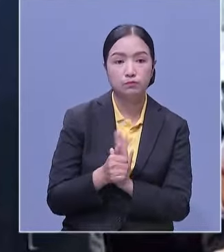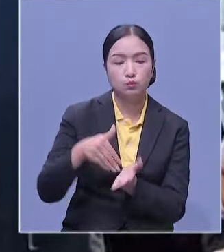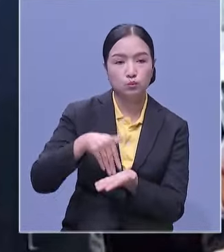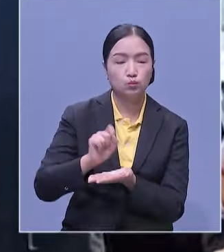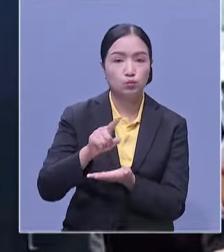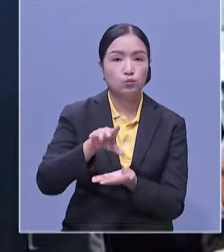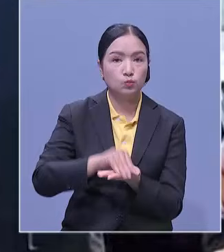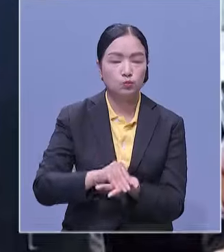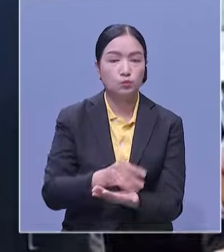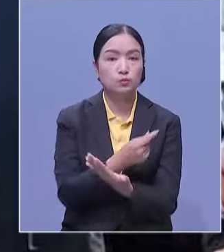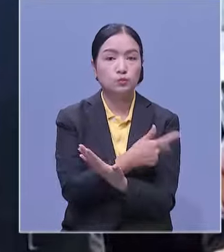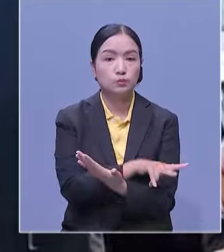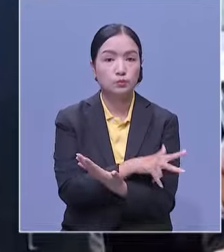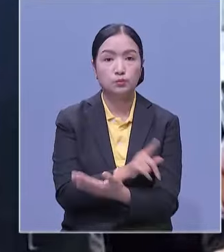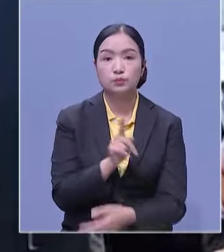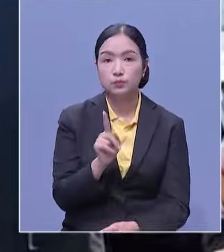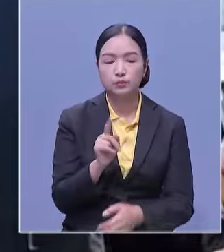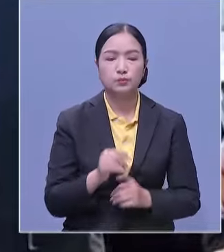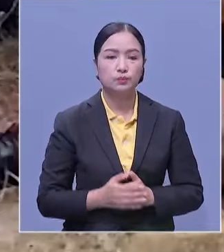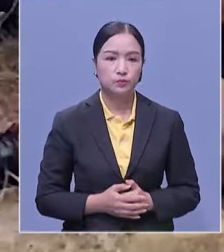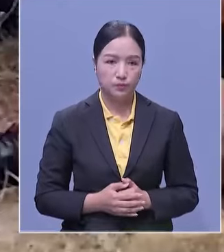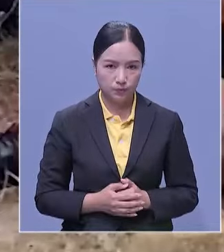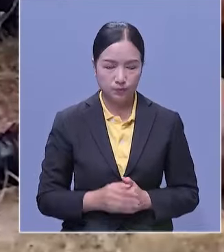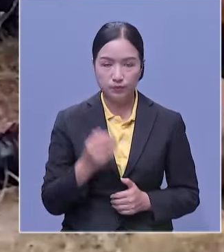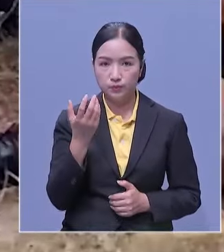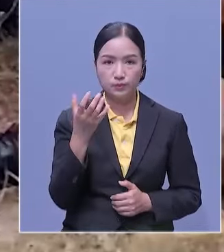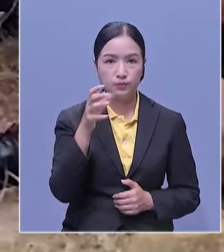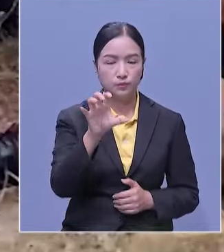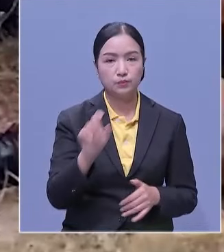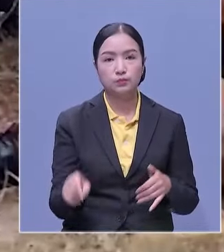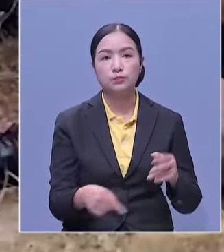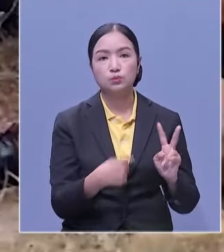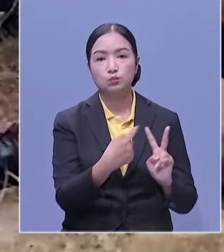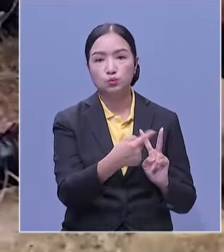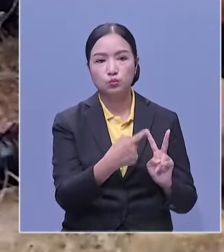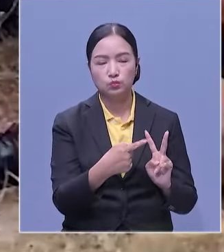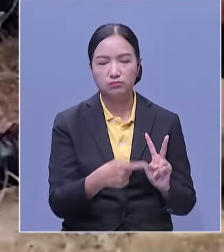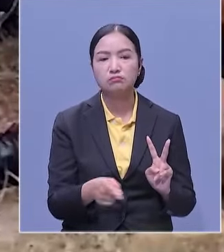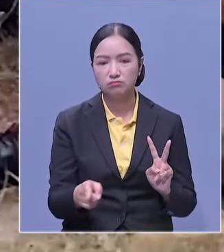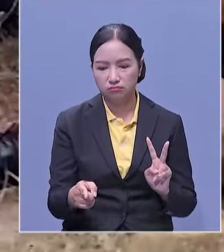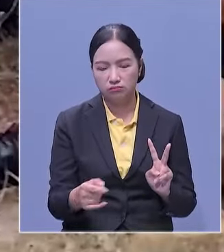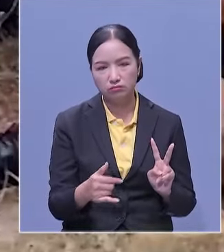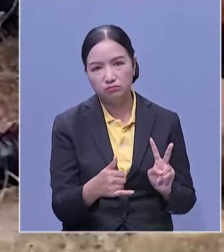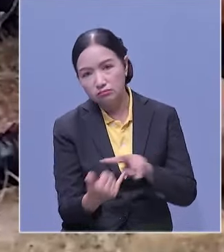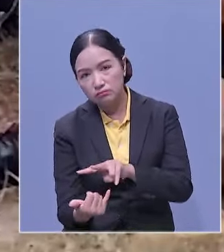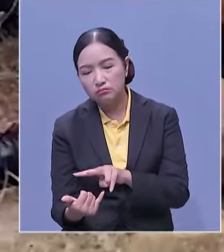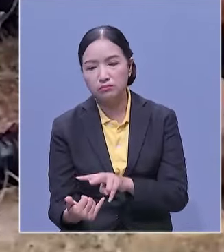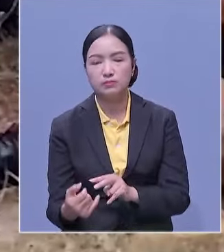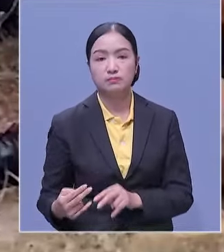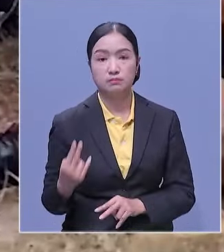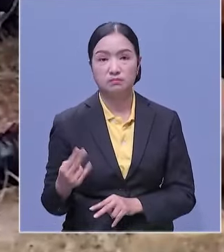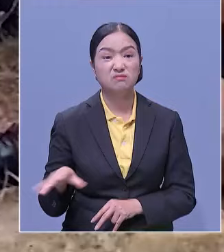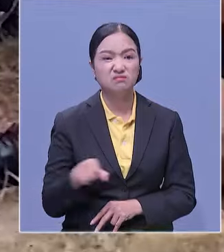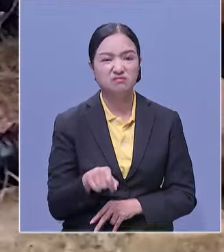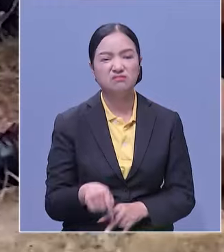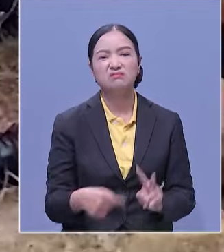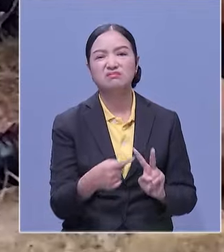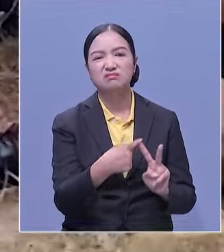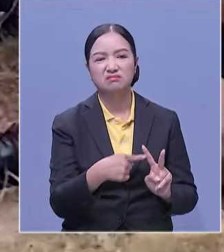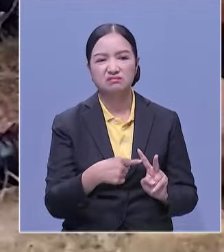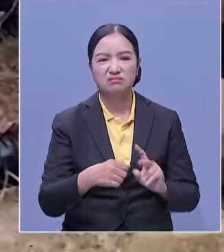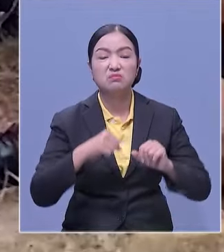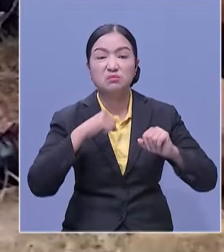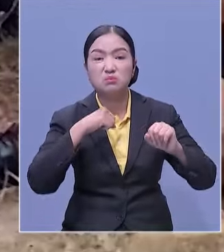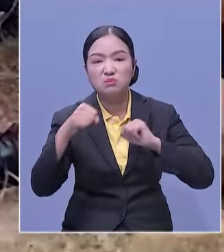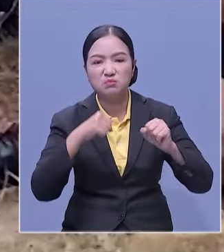มูลภูเก็ตภูเก็ต infoCenterค่ะโพสต์บอกว่าผู้ก่อเหตุทำร้ายแย่งปืนเจ้าหน้าที่ตำรวจที่แท้เป็นนักชก